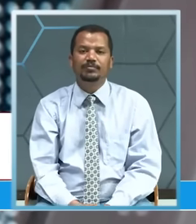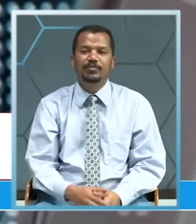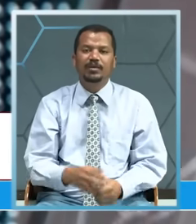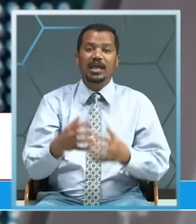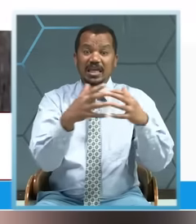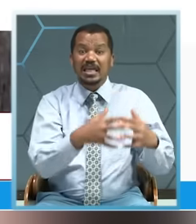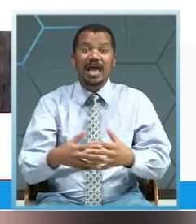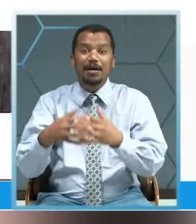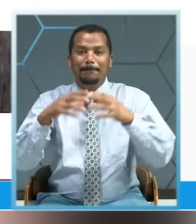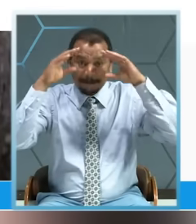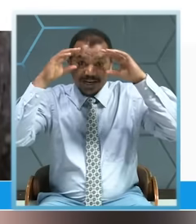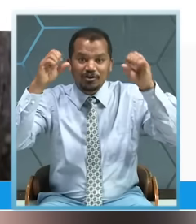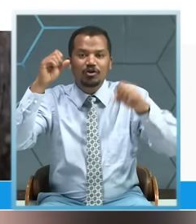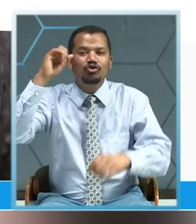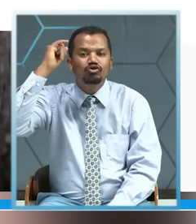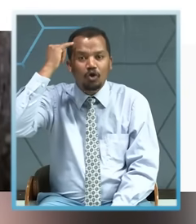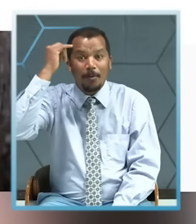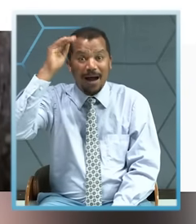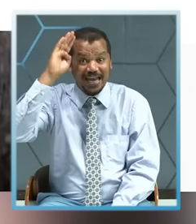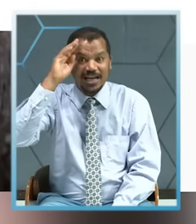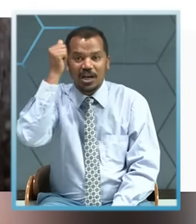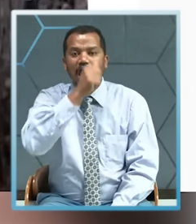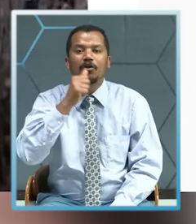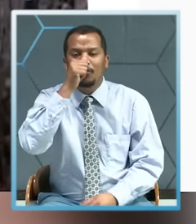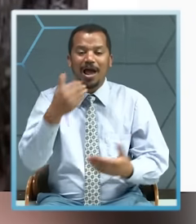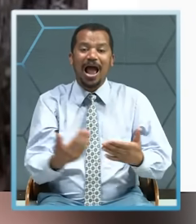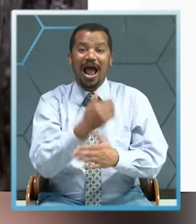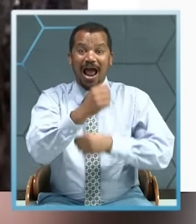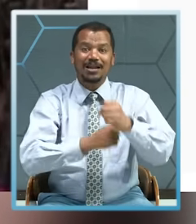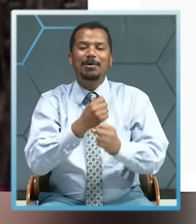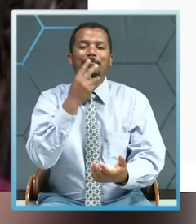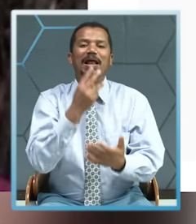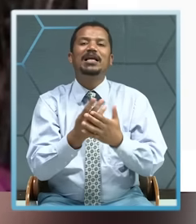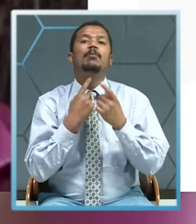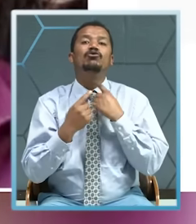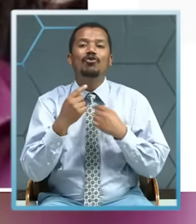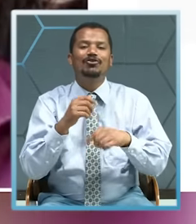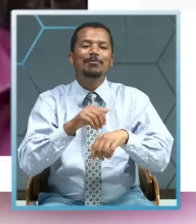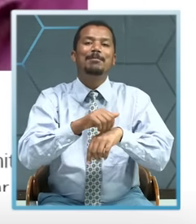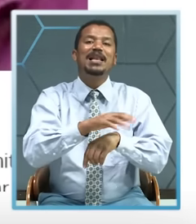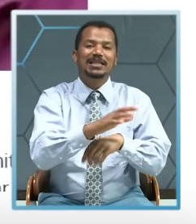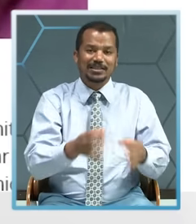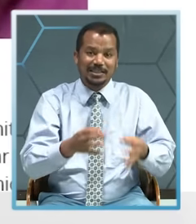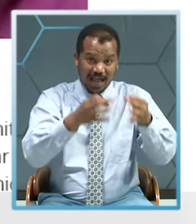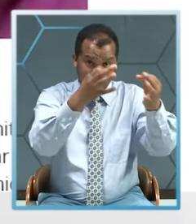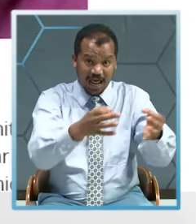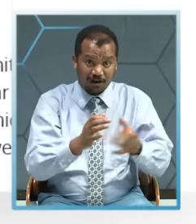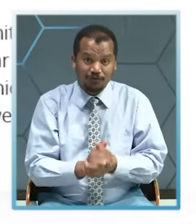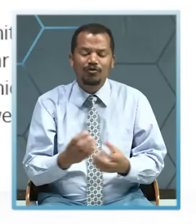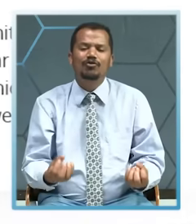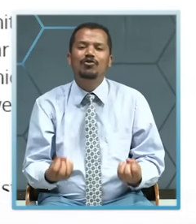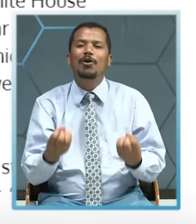ታቀርባለች። የአሜሪካው ፕሬዝዳንት ጆ ባይደን ለኢትዮጵያውያን አዲስ አመት መልካም ምኞት ያዘለ